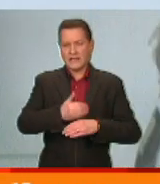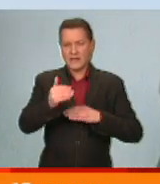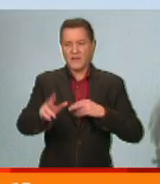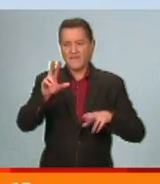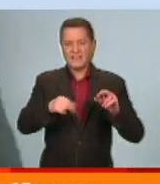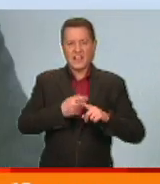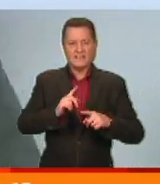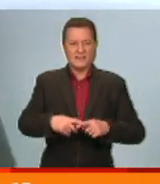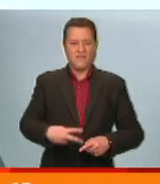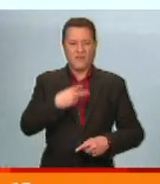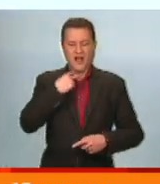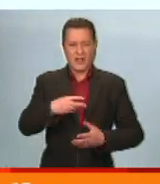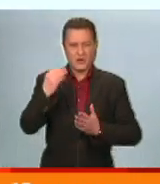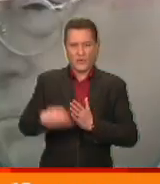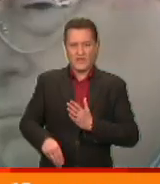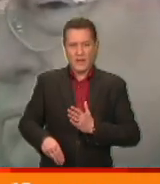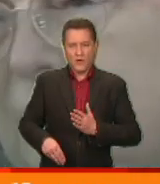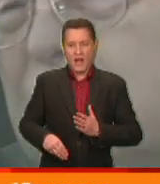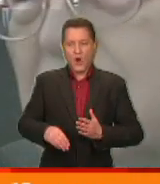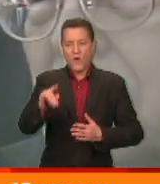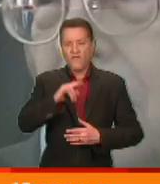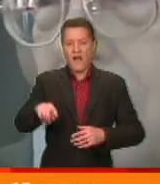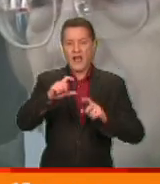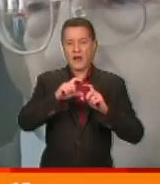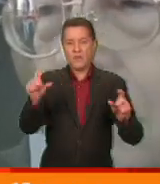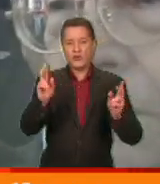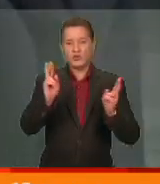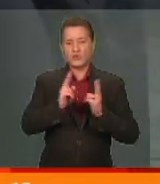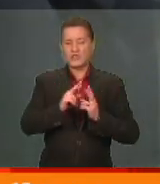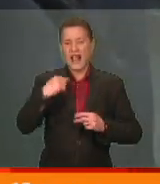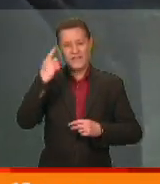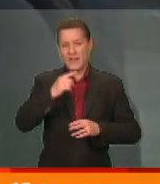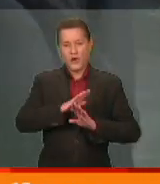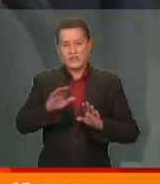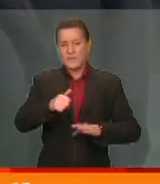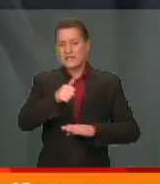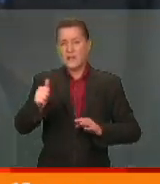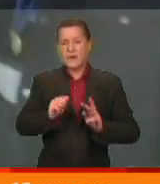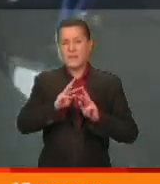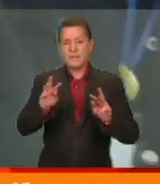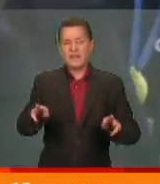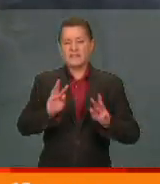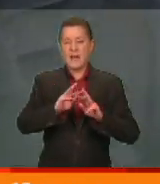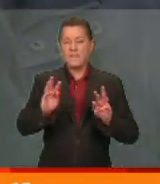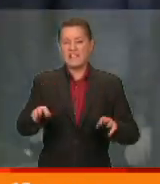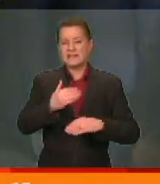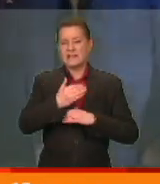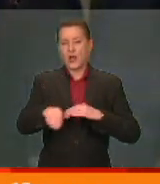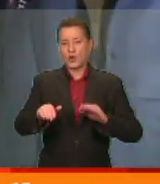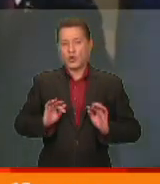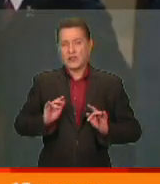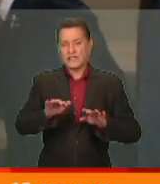за вульгарну неповагу натомість в аеропорті Путіна зустрічав не особисто Прем'єр як заведено А Міністр закордонних